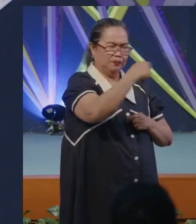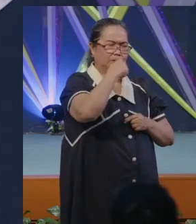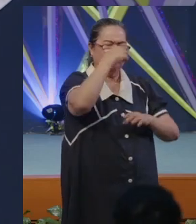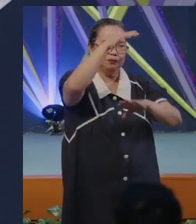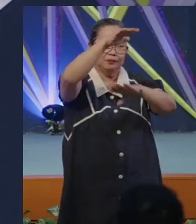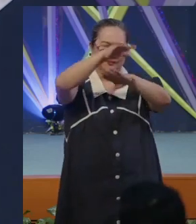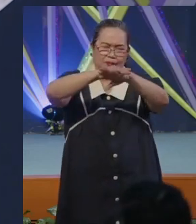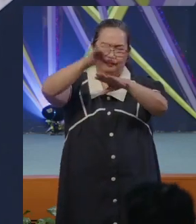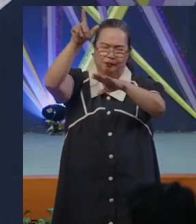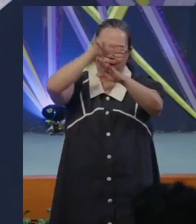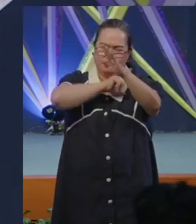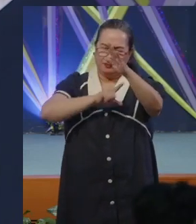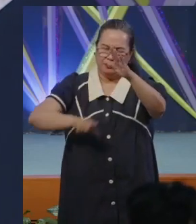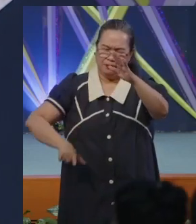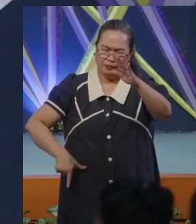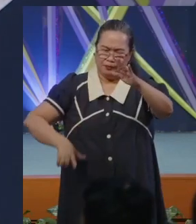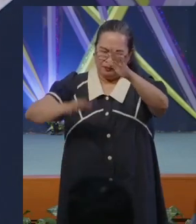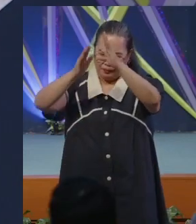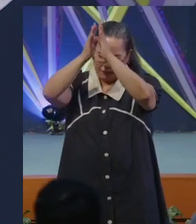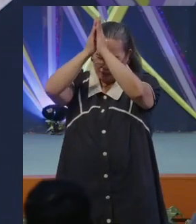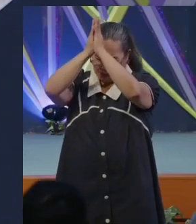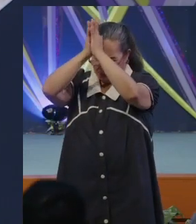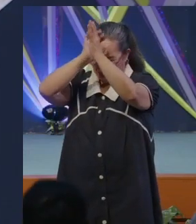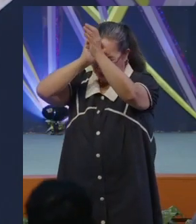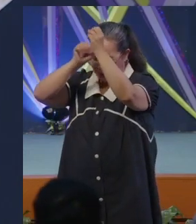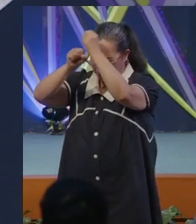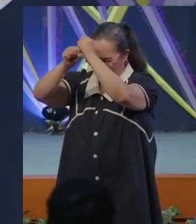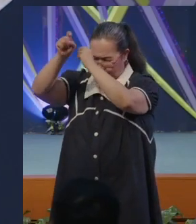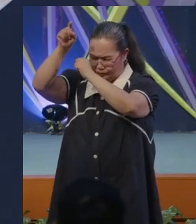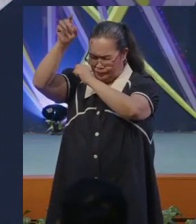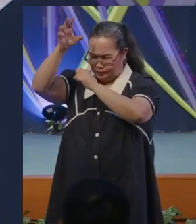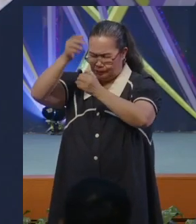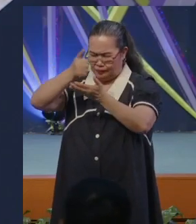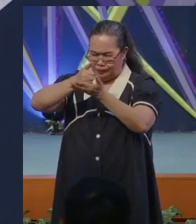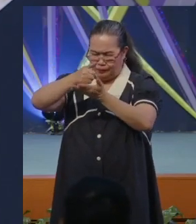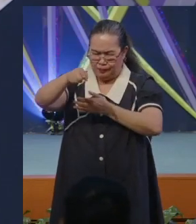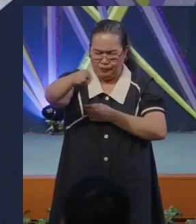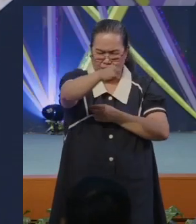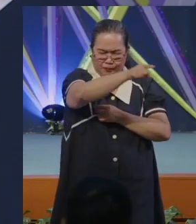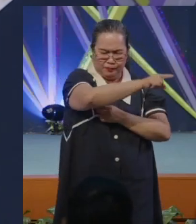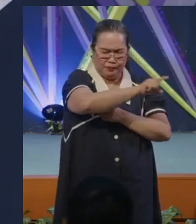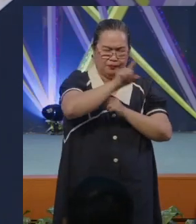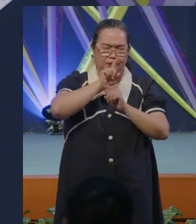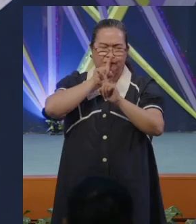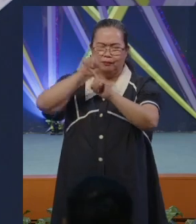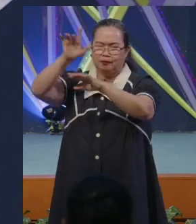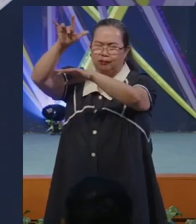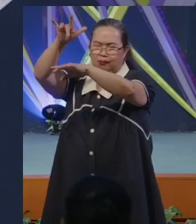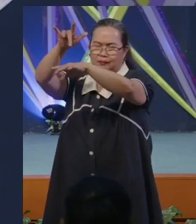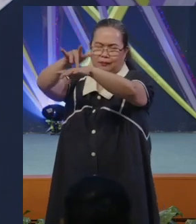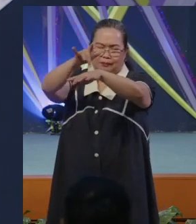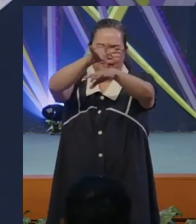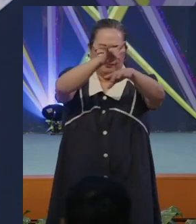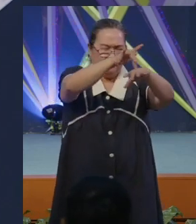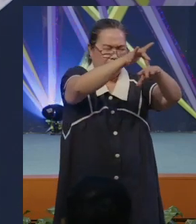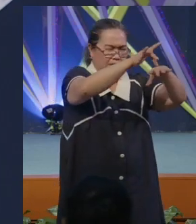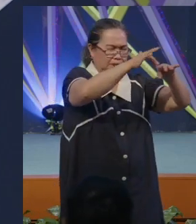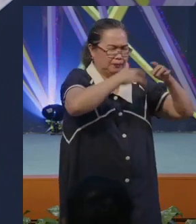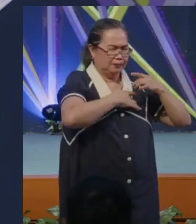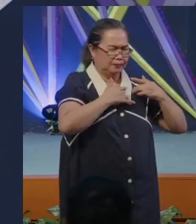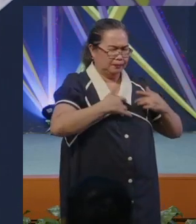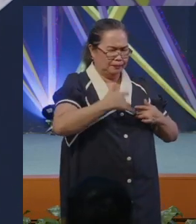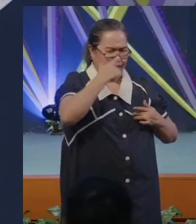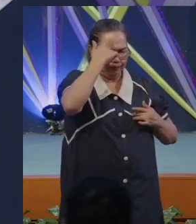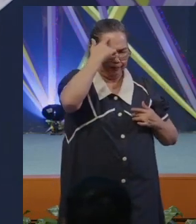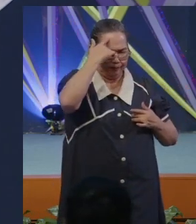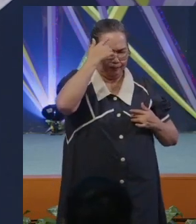niyo, Panginoon, upang manampalataya sa inyo, O Diyos. Nawa sila ay tumugon. Kumilos po kayo sa kanilang mga puso't isipan sa hapon